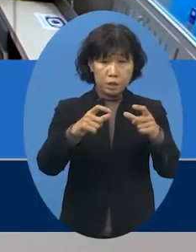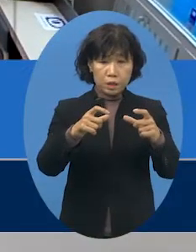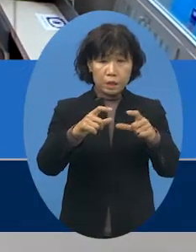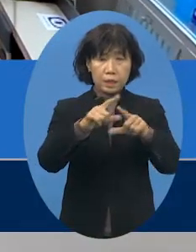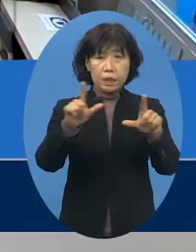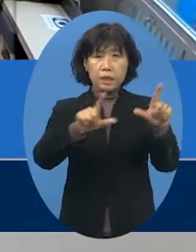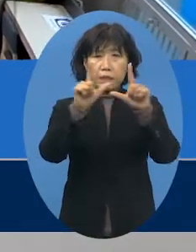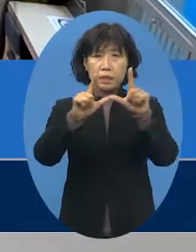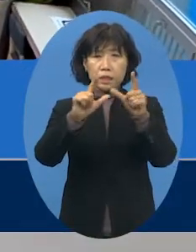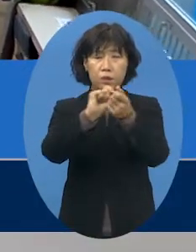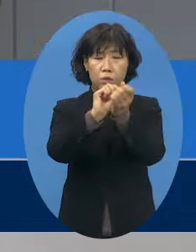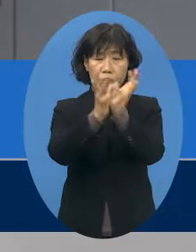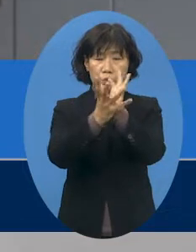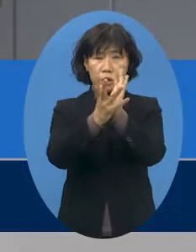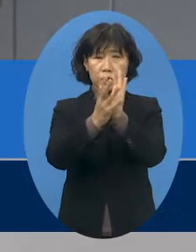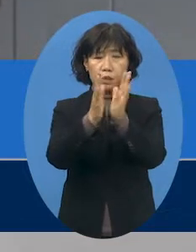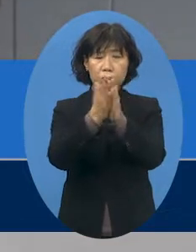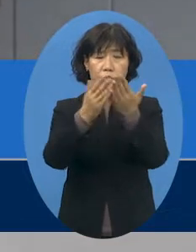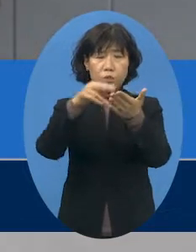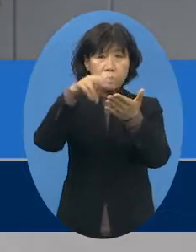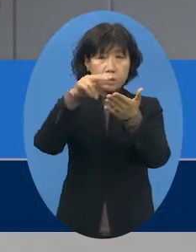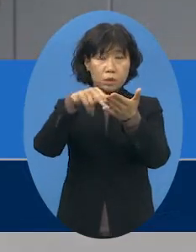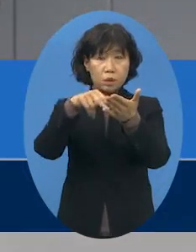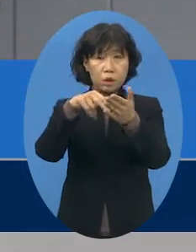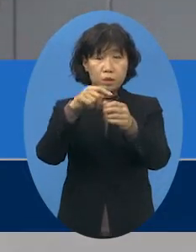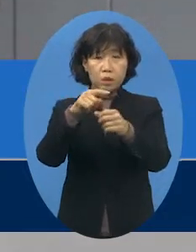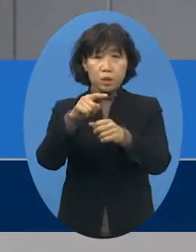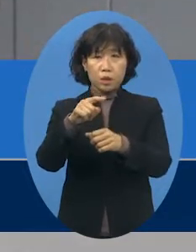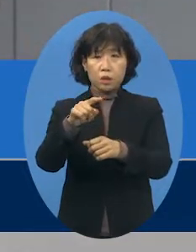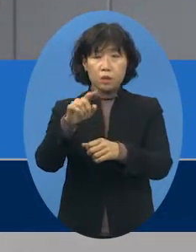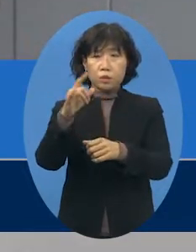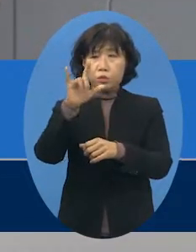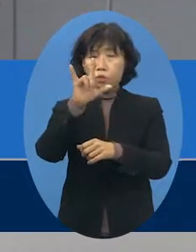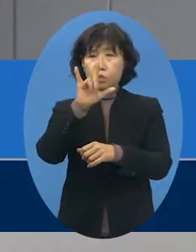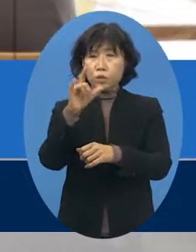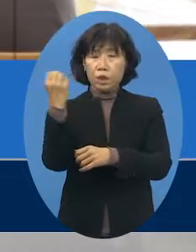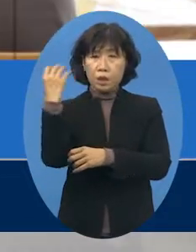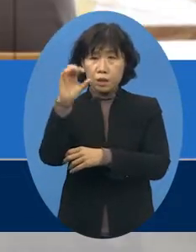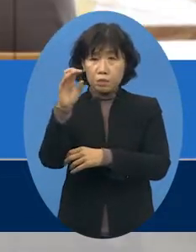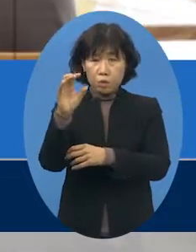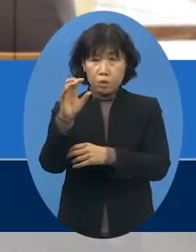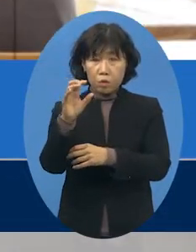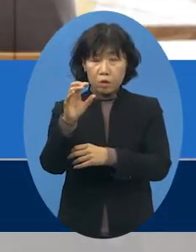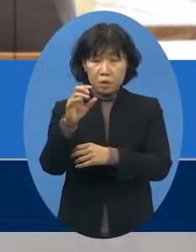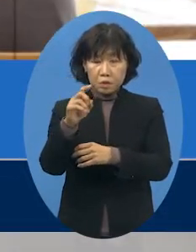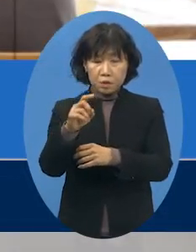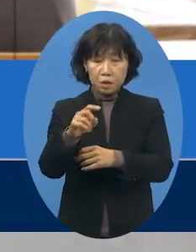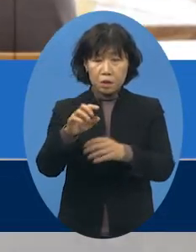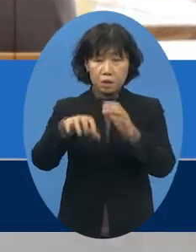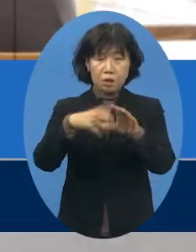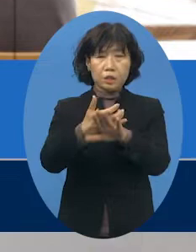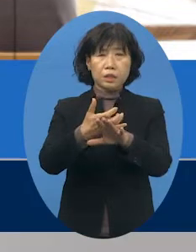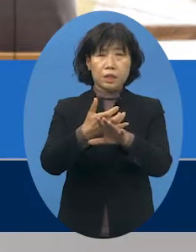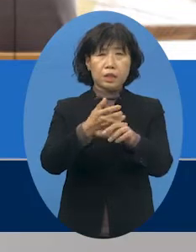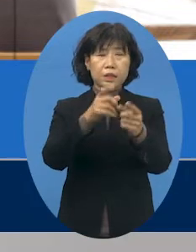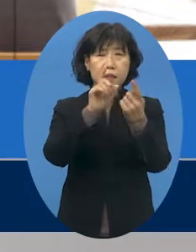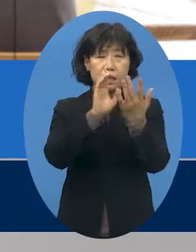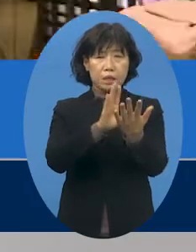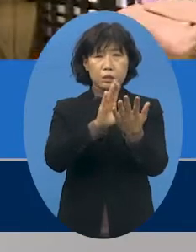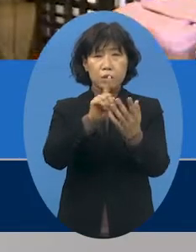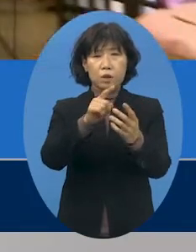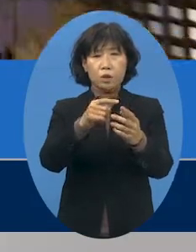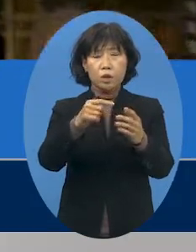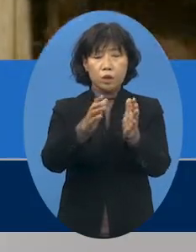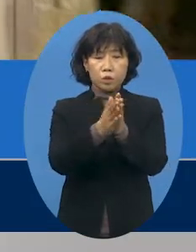동대문구의 일상의 꼽히는 독서 문화도시 조성 사업이 중앙회 보 가 주최한 대한민국 신뢰받는 혁신 대상 시 삼실에서